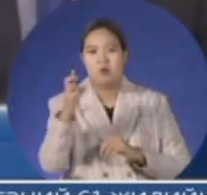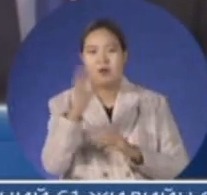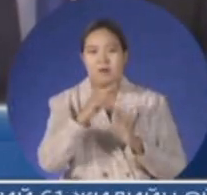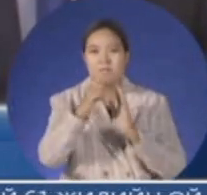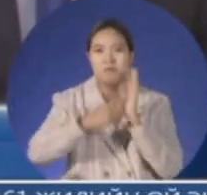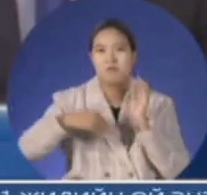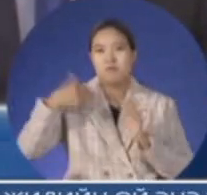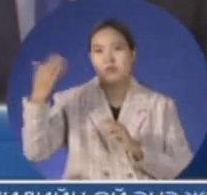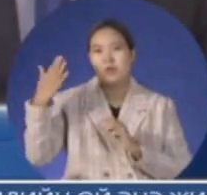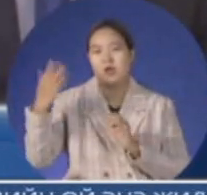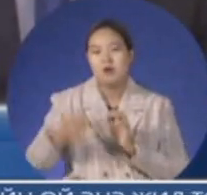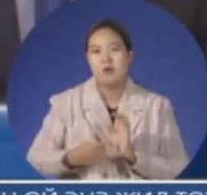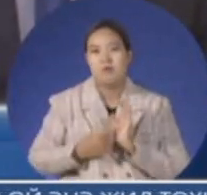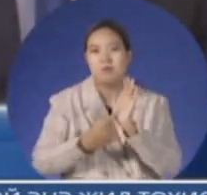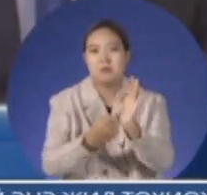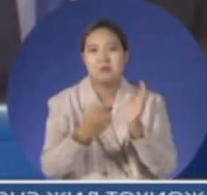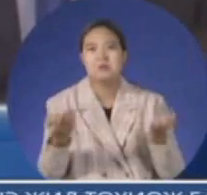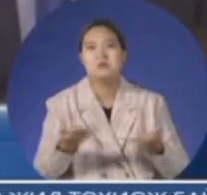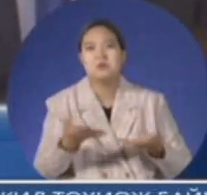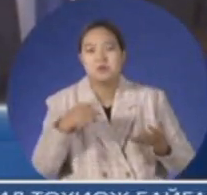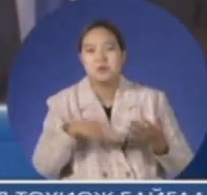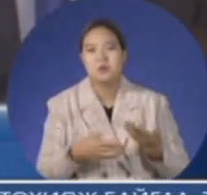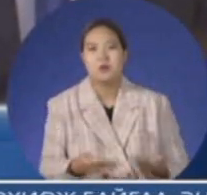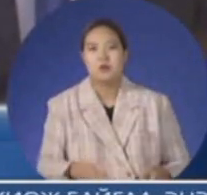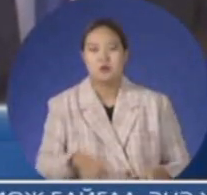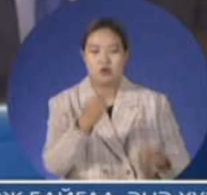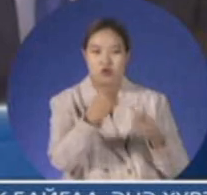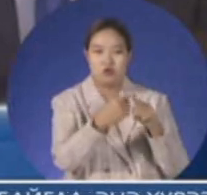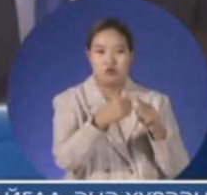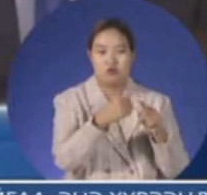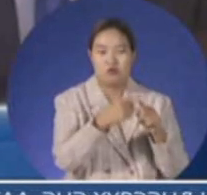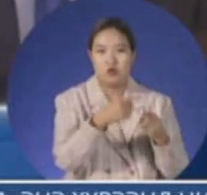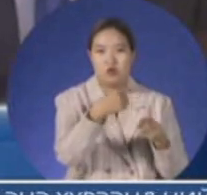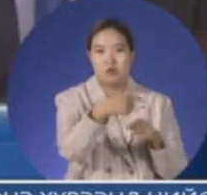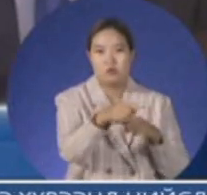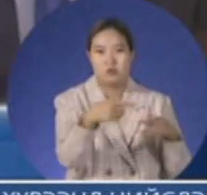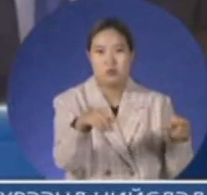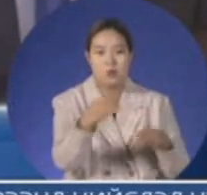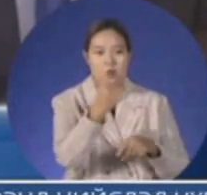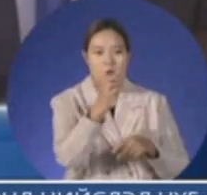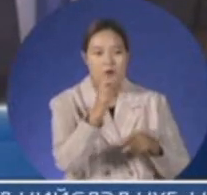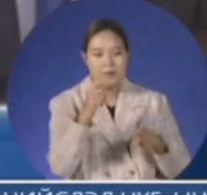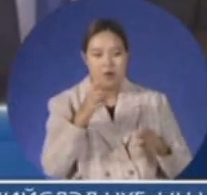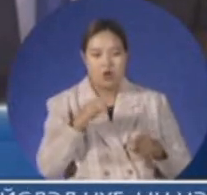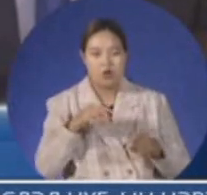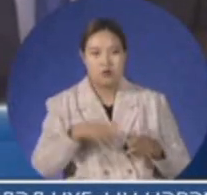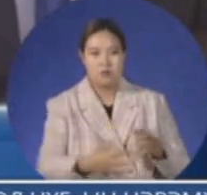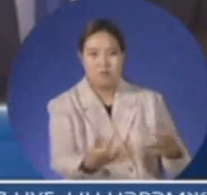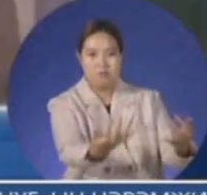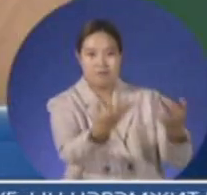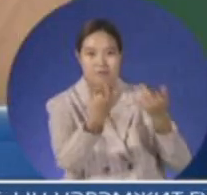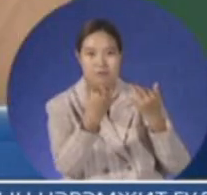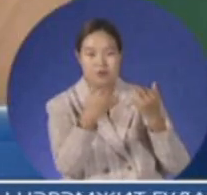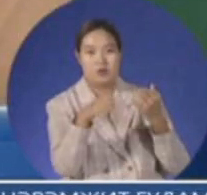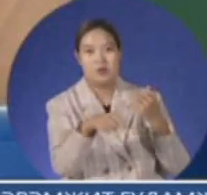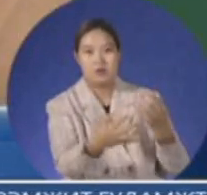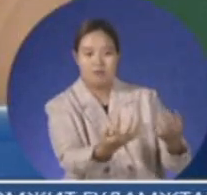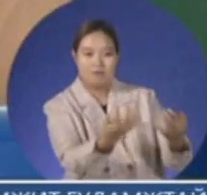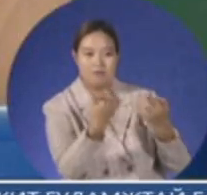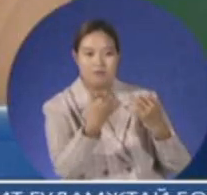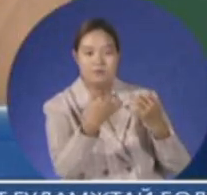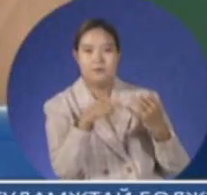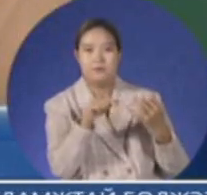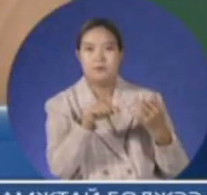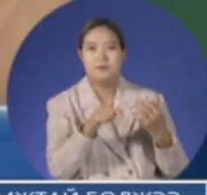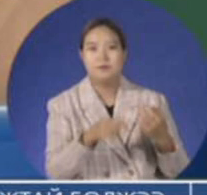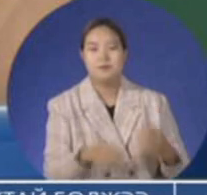бид юу гомцолсон гэхлээр зэрэг хөдөө орон нутгаас нийслэл Улаанбаатар хотыг чиглэлсэн хөдөлгөөн бол маш их